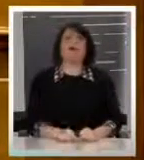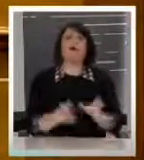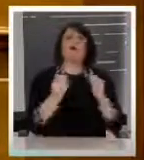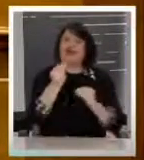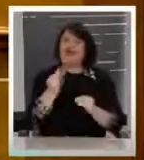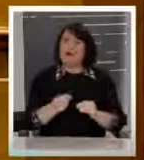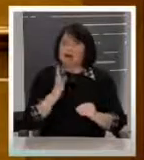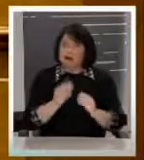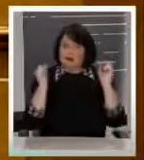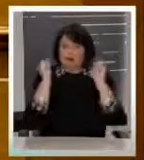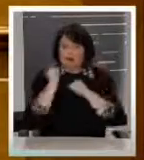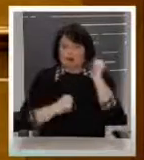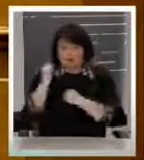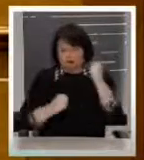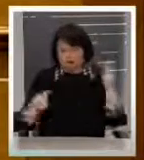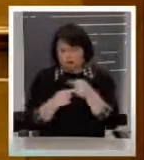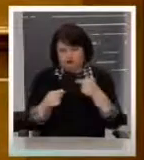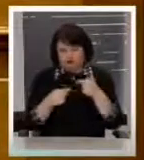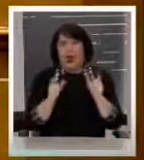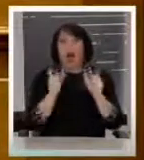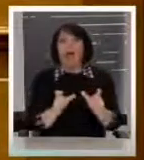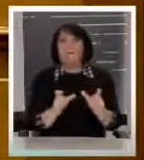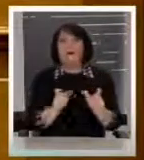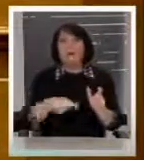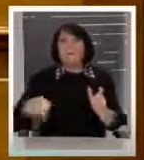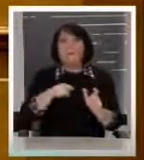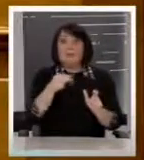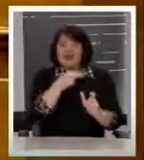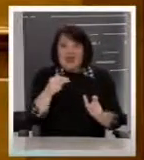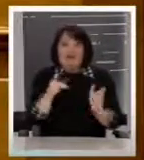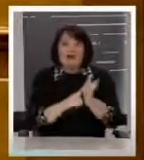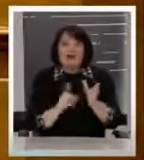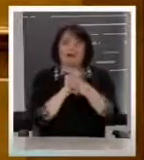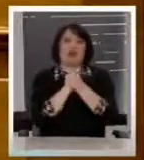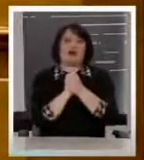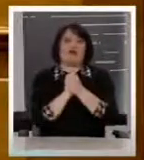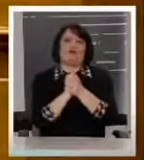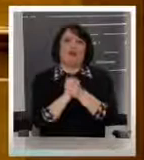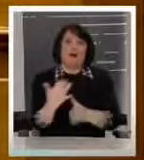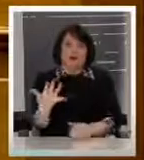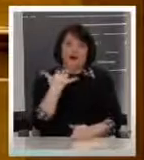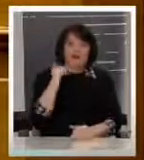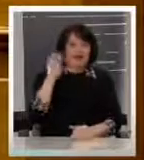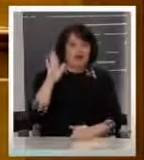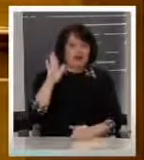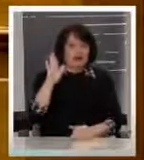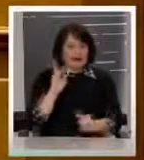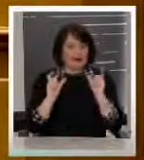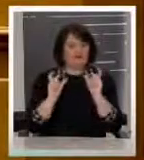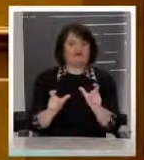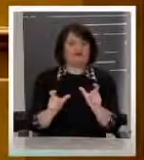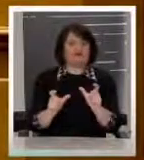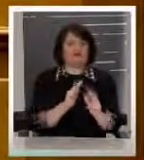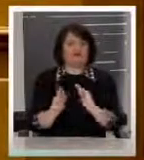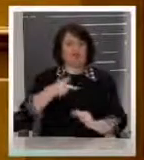αντιπαρατεθούμε. Όχι όμως στην άμυνα. Όλοι θα πρέπει να είμαστε ενωμένοι έναντι οποιασδήποτε εξωτερικής απειλής της χώρας για την προάσπιση των